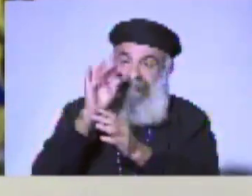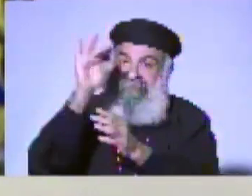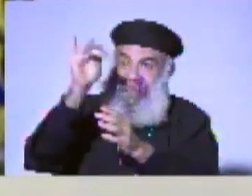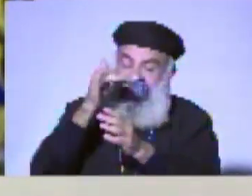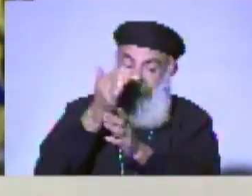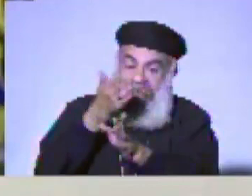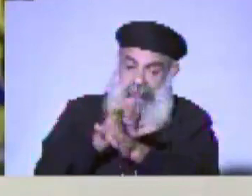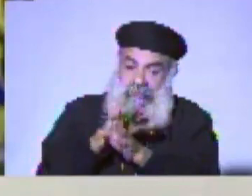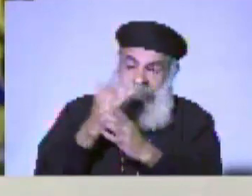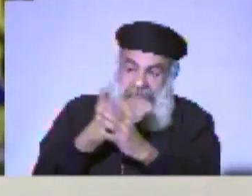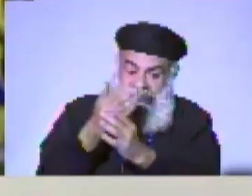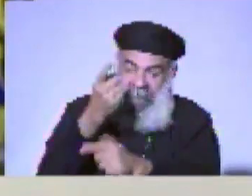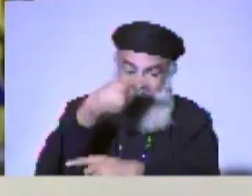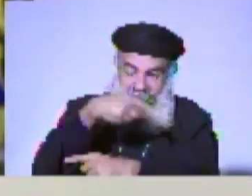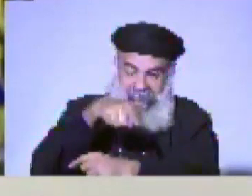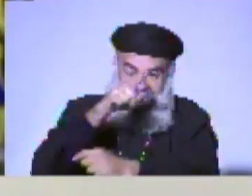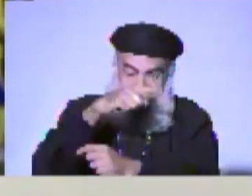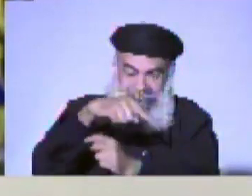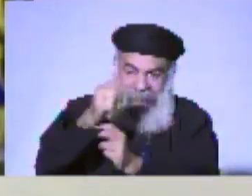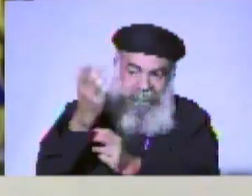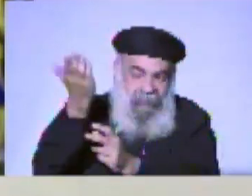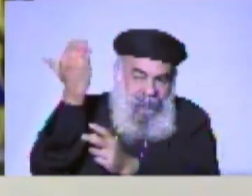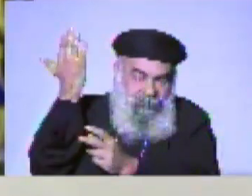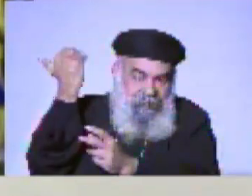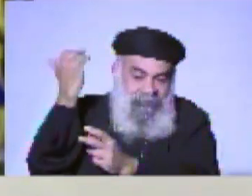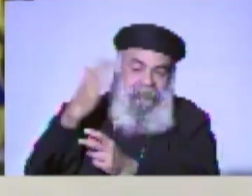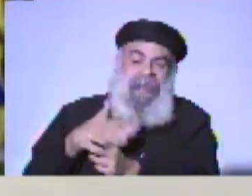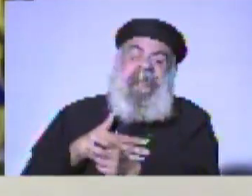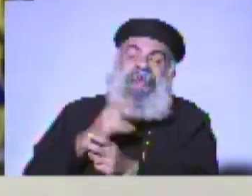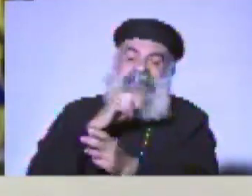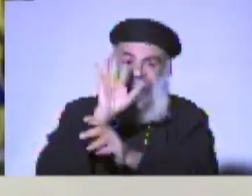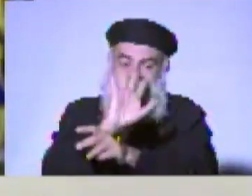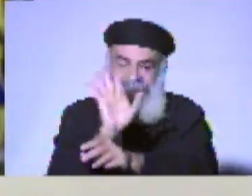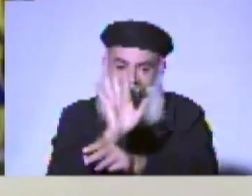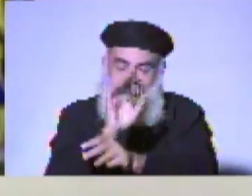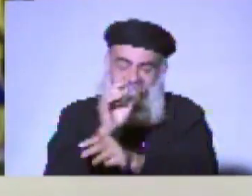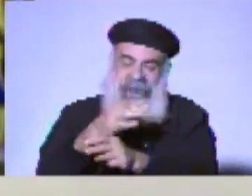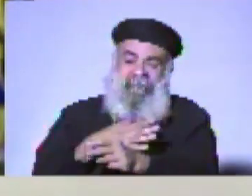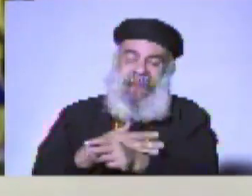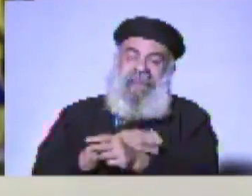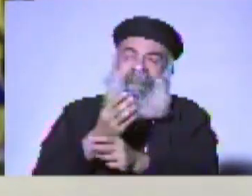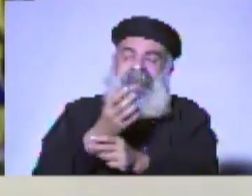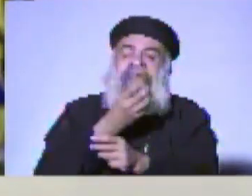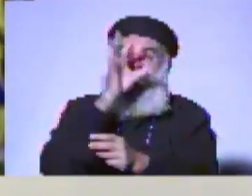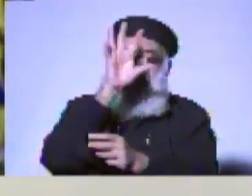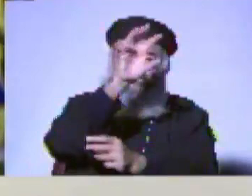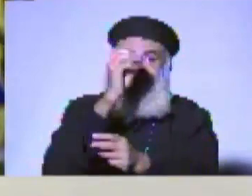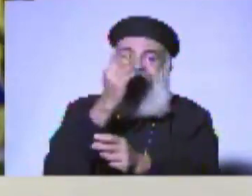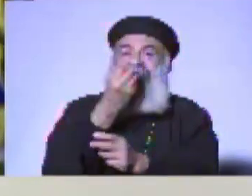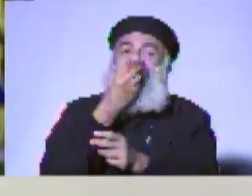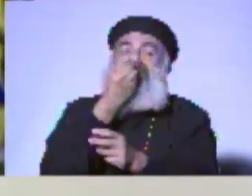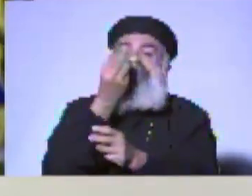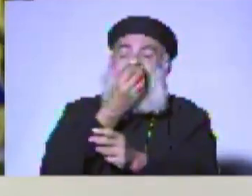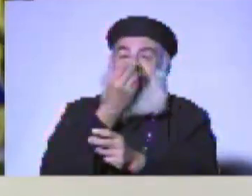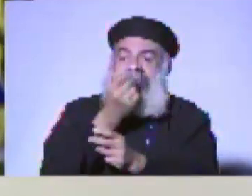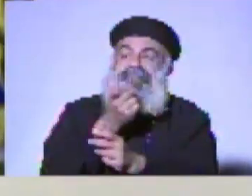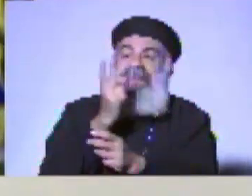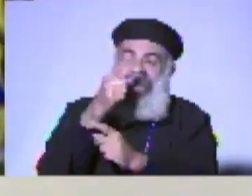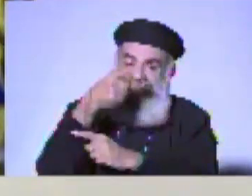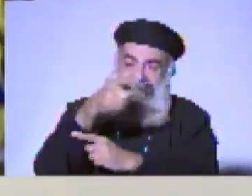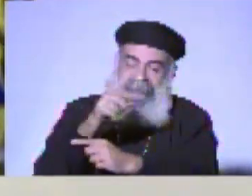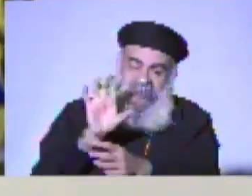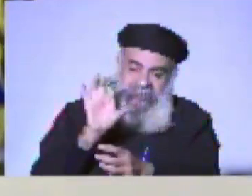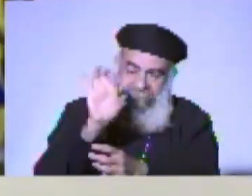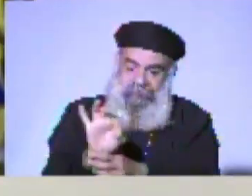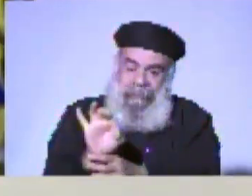بواسطه الحيه اللي هي الشيطان وطبعا في قصه سفر العدد الحيه اللي